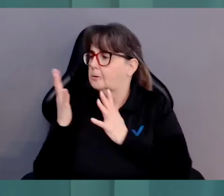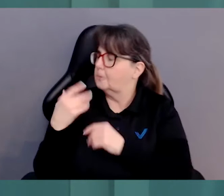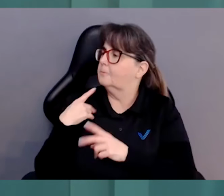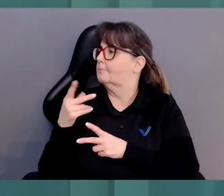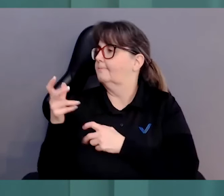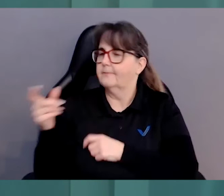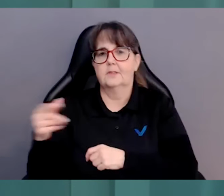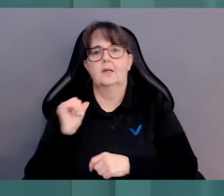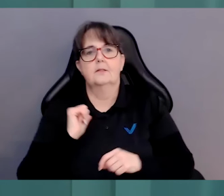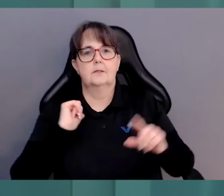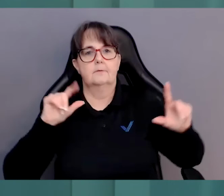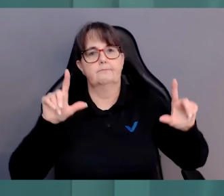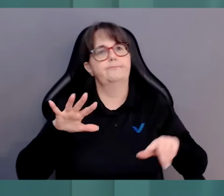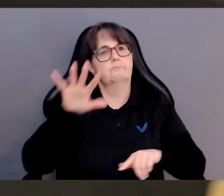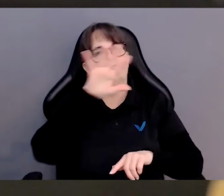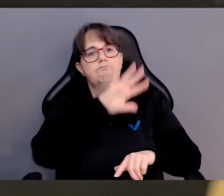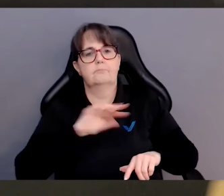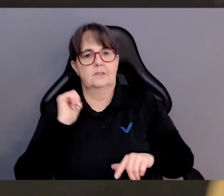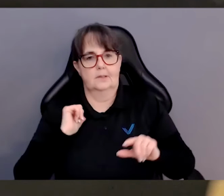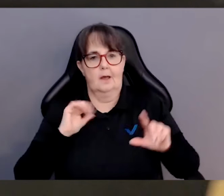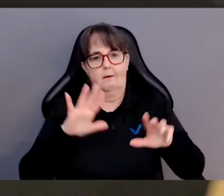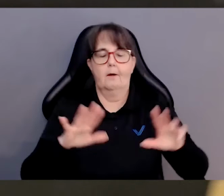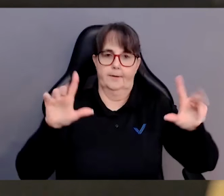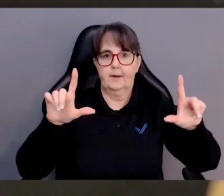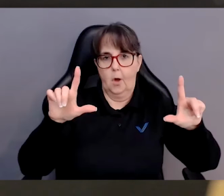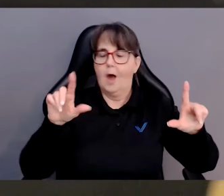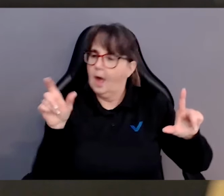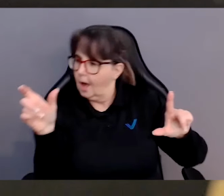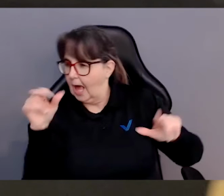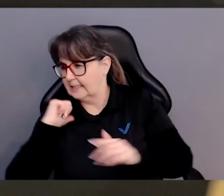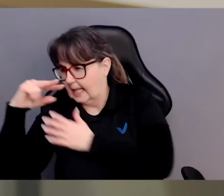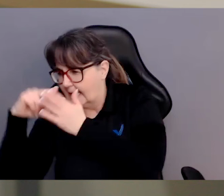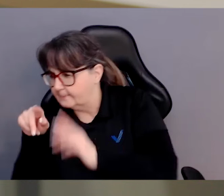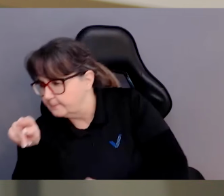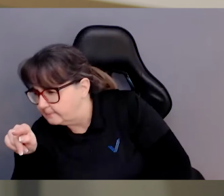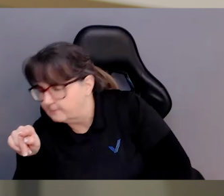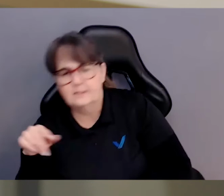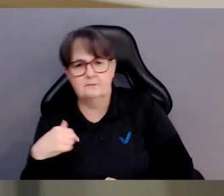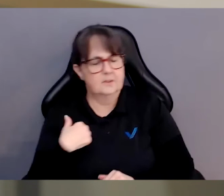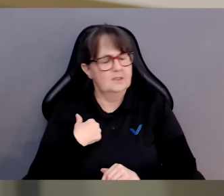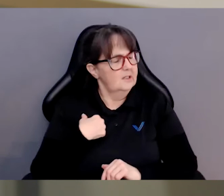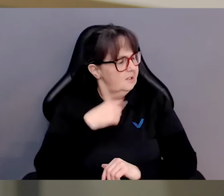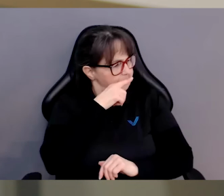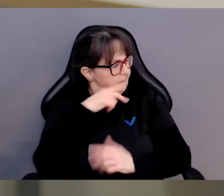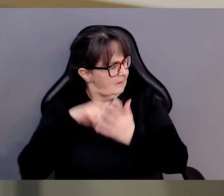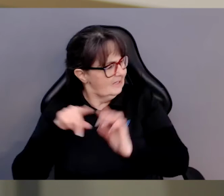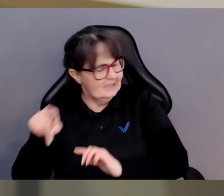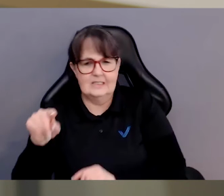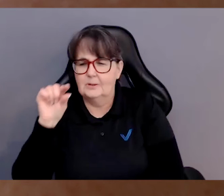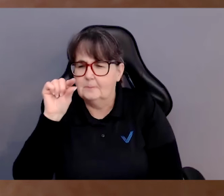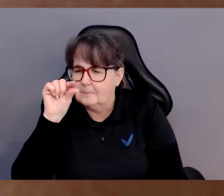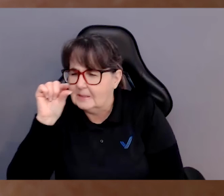dire à une autre, elle essayait de lire la cartelle qui était à côté d'un tableau. Elle dit, je ne peux pas la